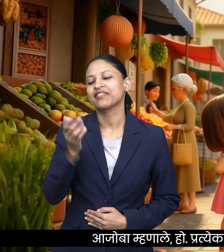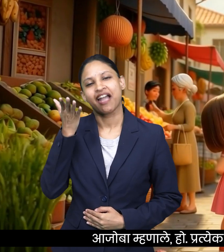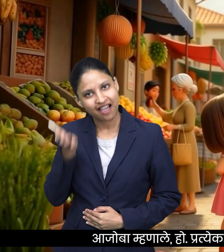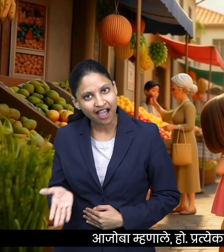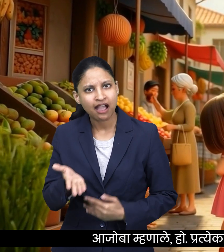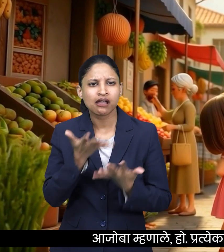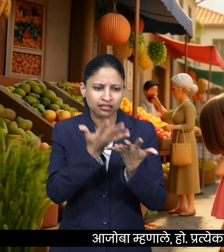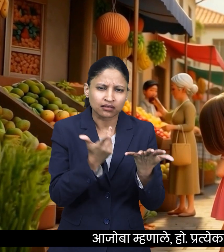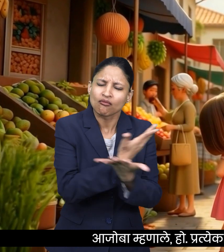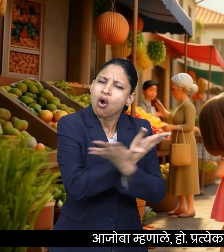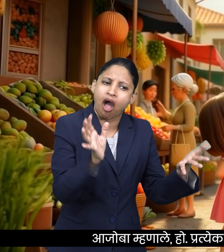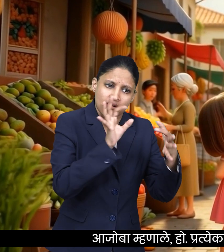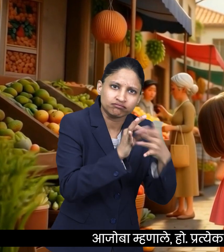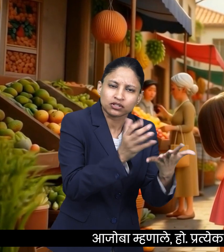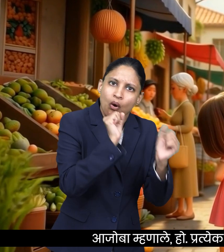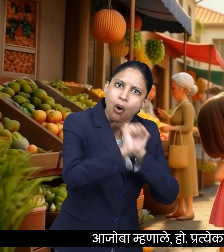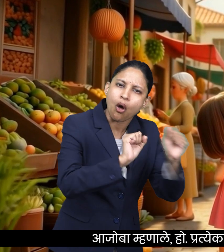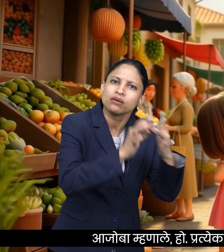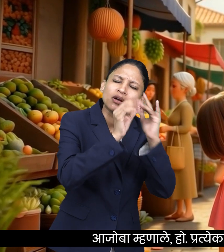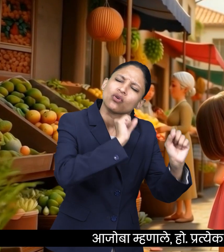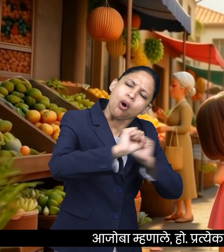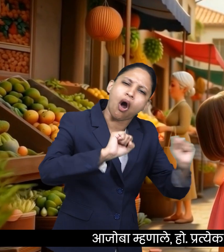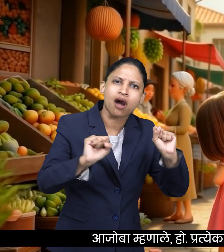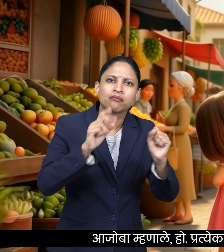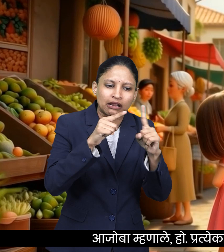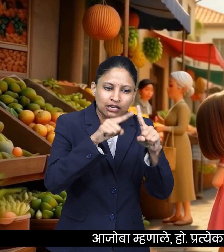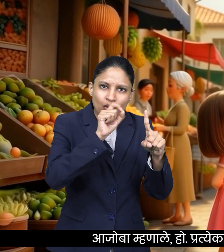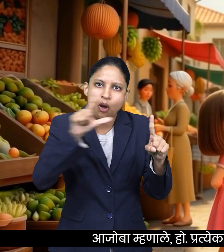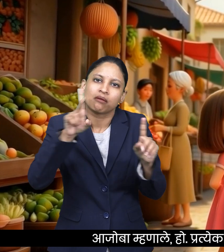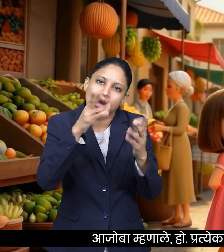आजोबा म्हणाले, हो, प्रत्येक व्यवसायाची स्वतःची साधने असतात.